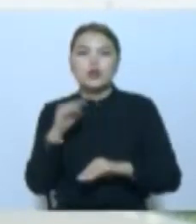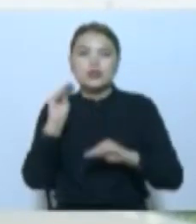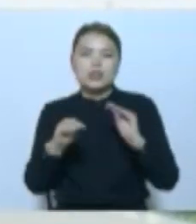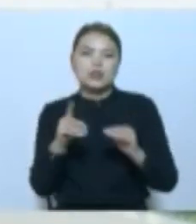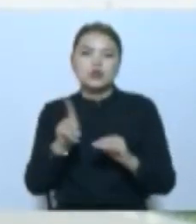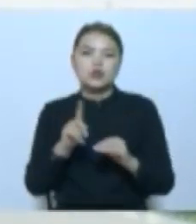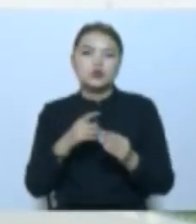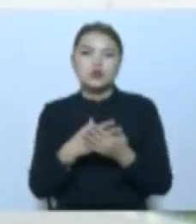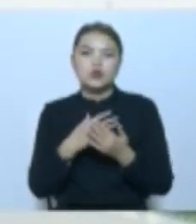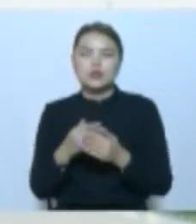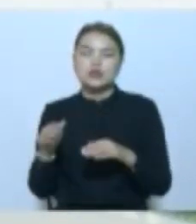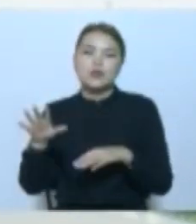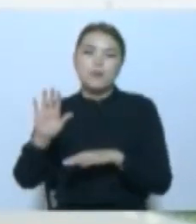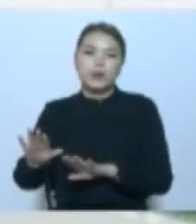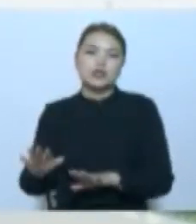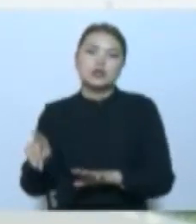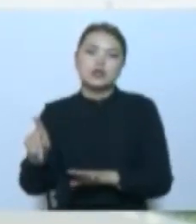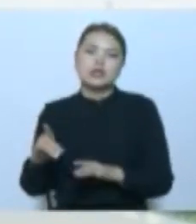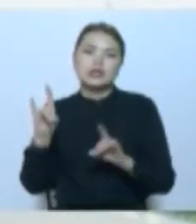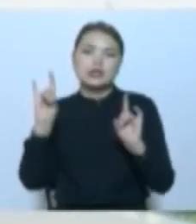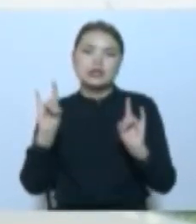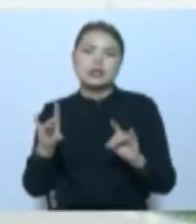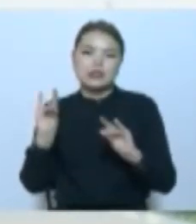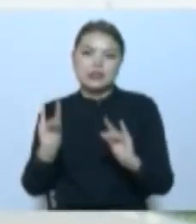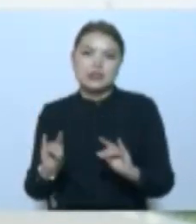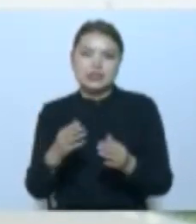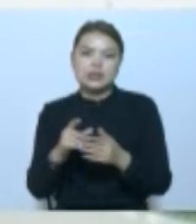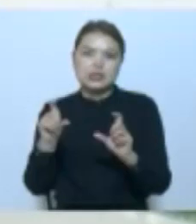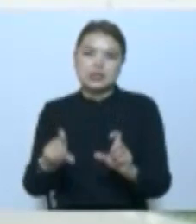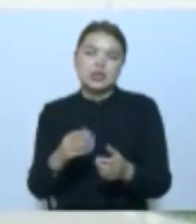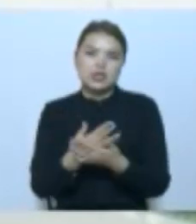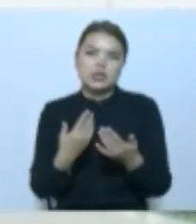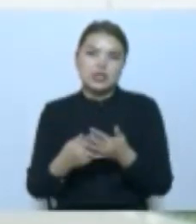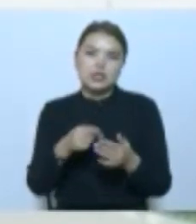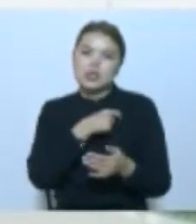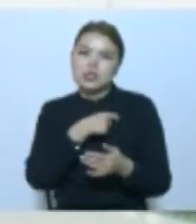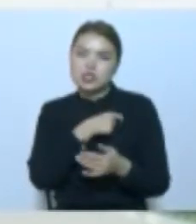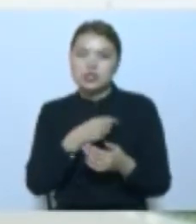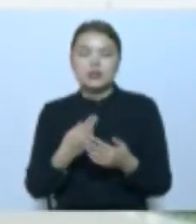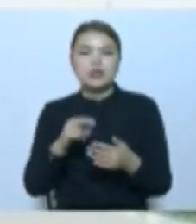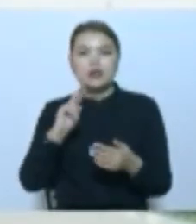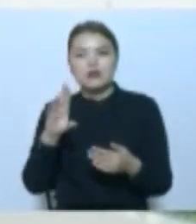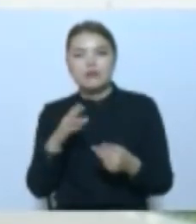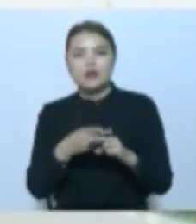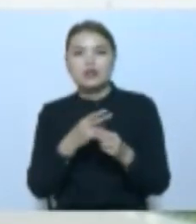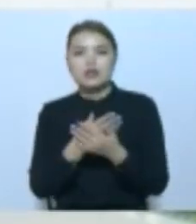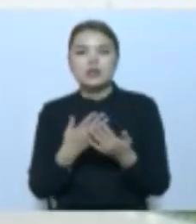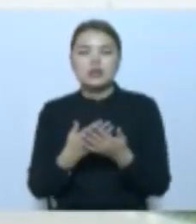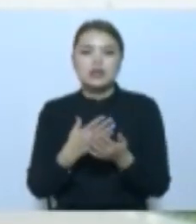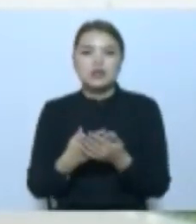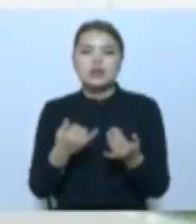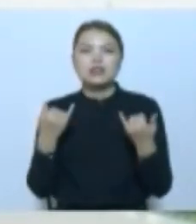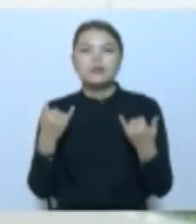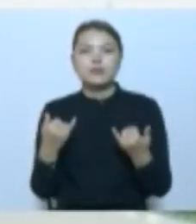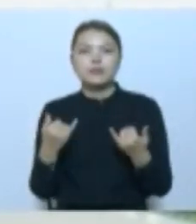именно такую зону где у нас будет сидеть менеджер банка и также мы будем по квартирам менеджер банка будет